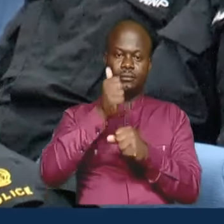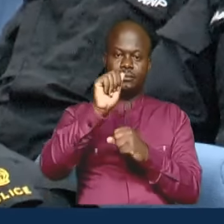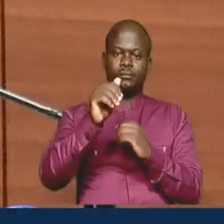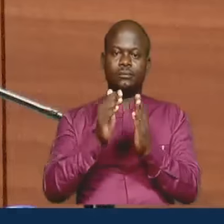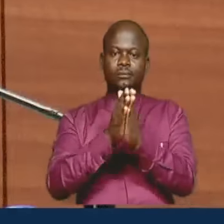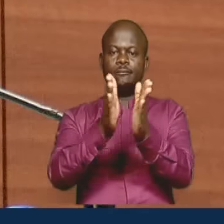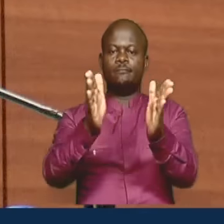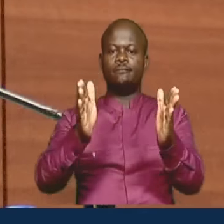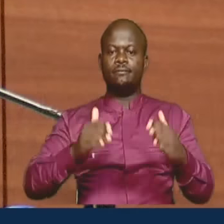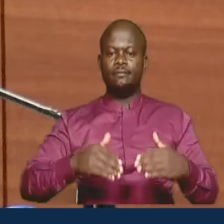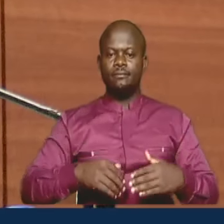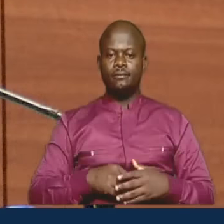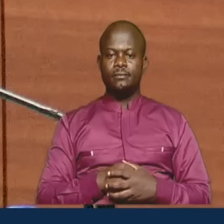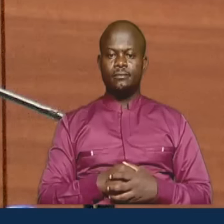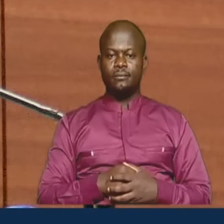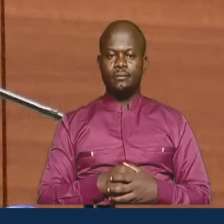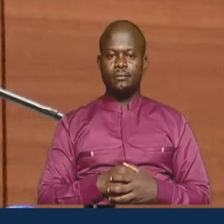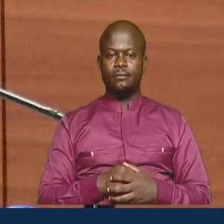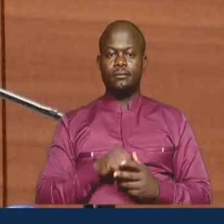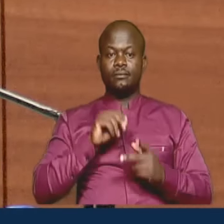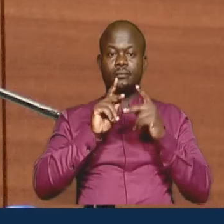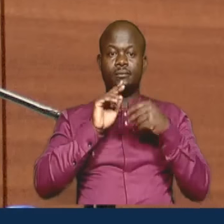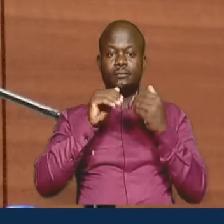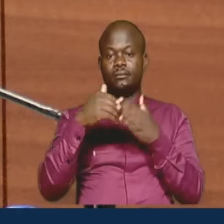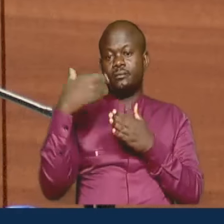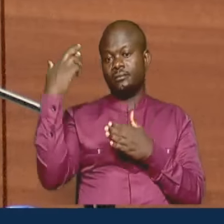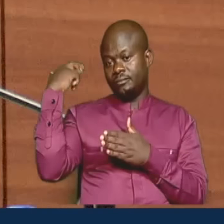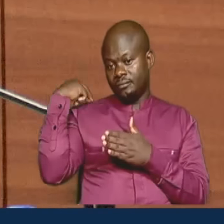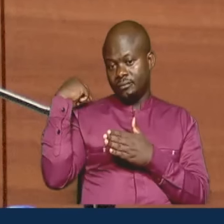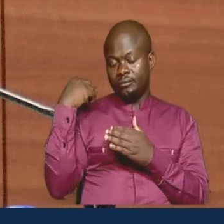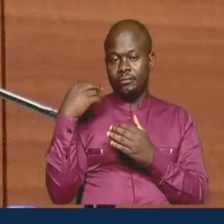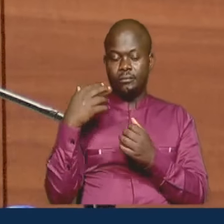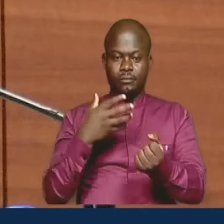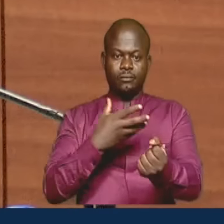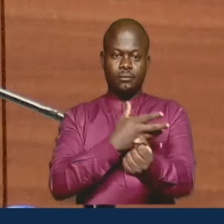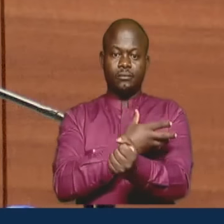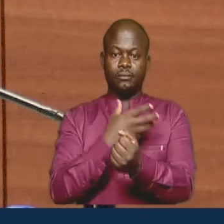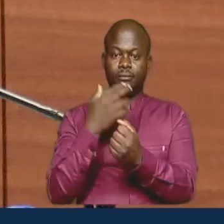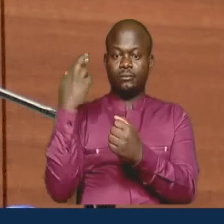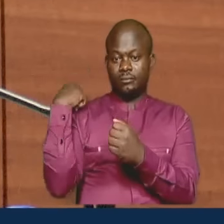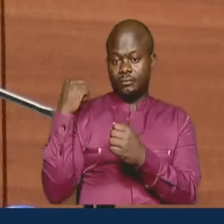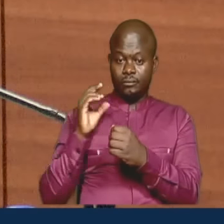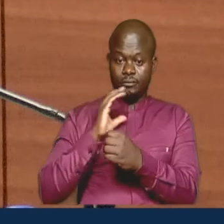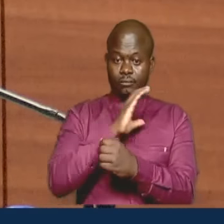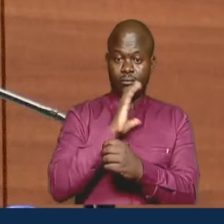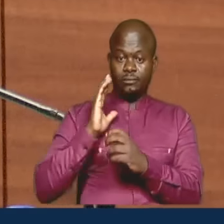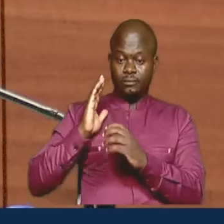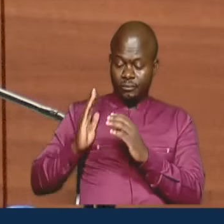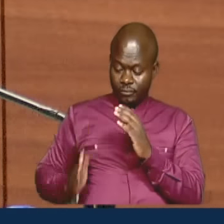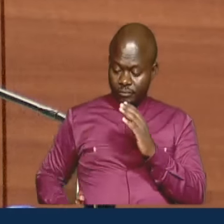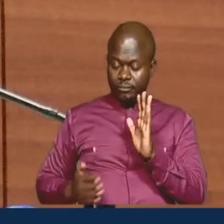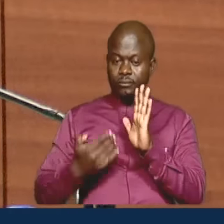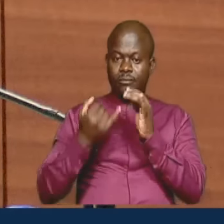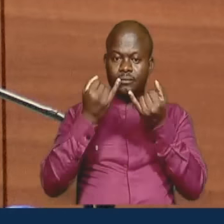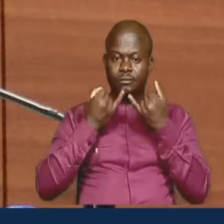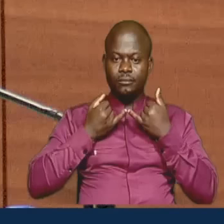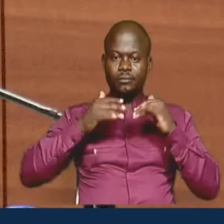rusange. Abashinzwe force discipline batubwire uko